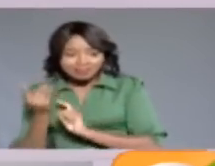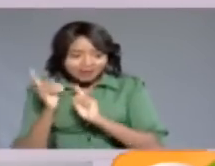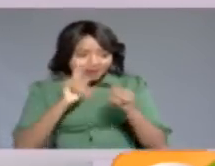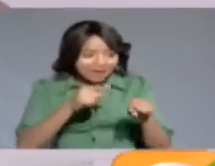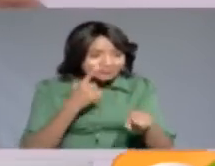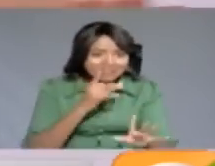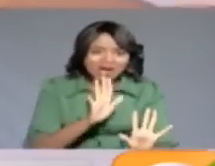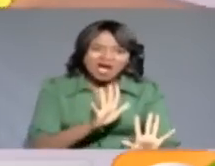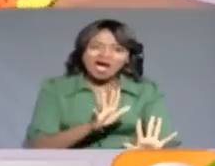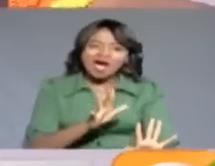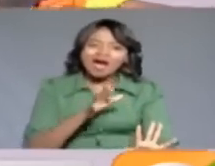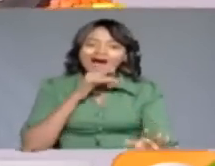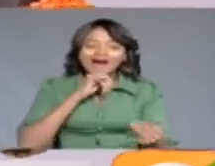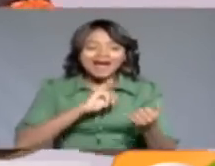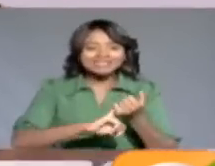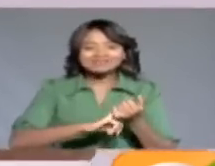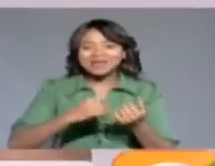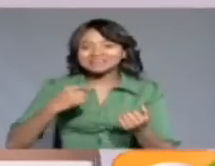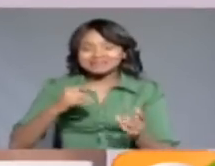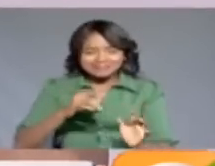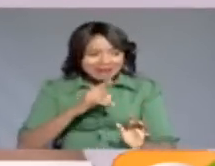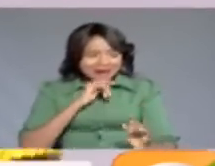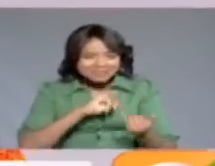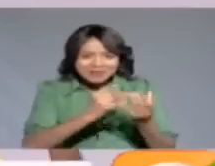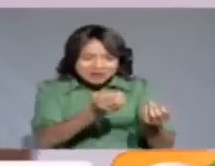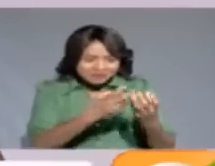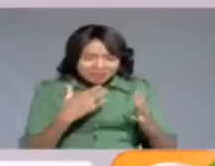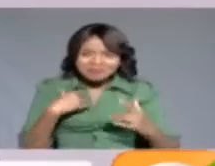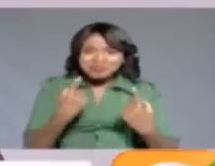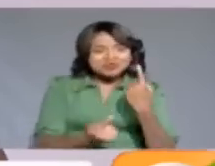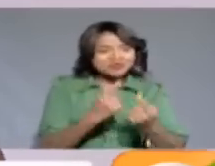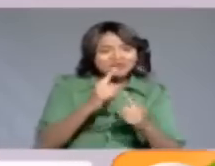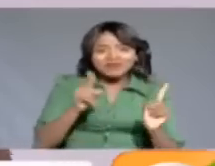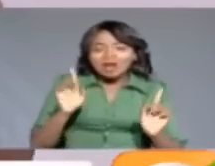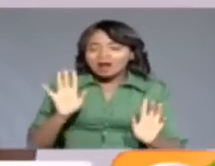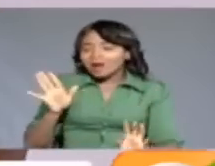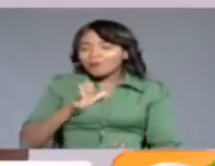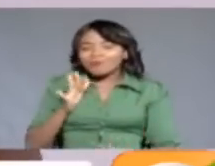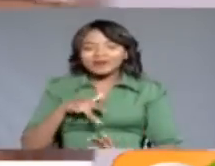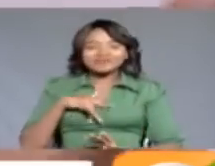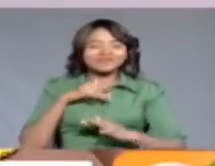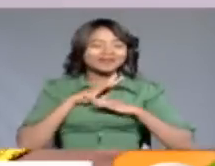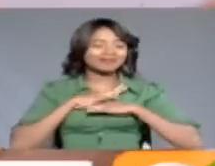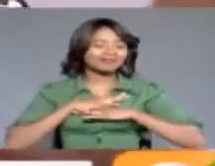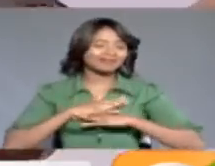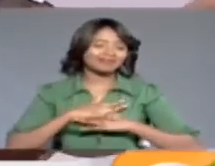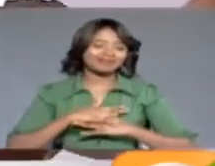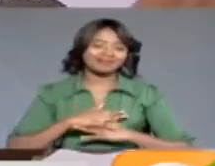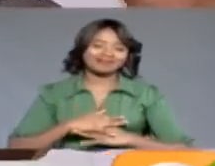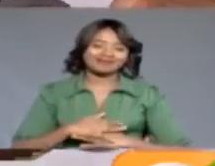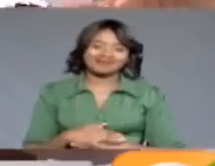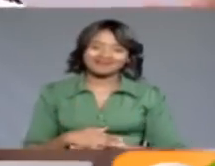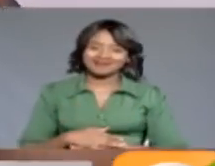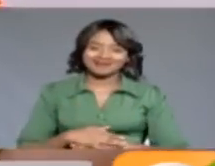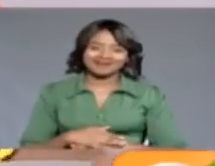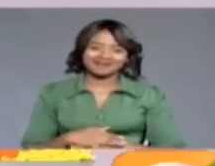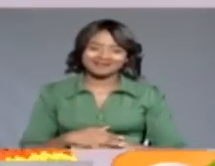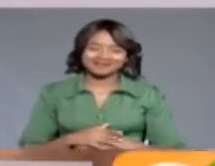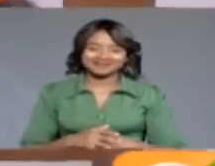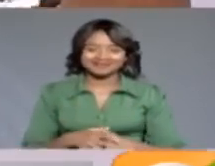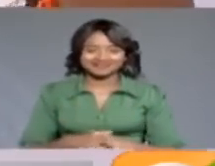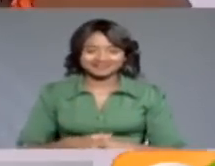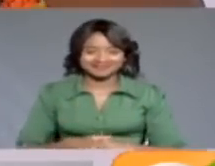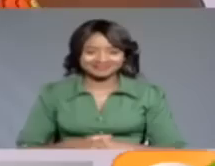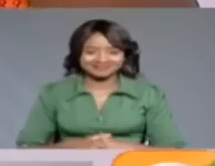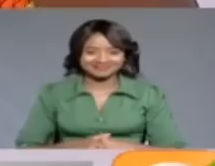mkala amwambie nishapika kila kitu kiko tayari kule. Ndani ya nafsi yake anahisi raha jambo. Wapo. Nyinyi mlifundishwa tofauti